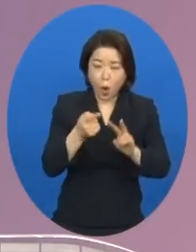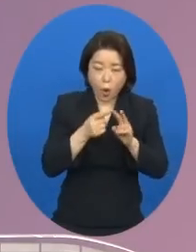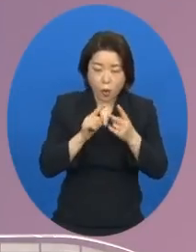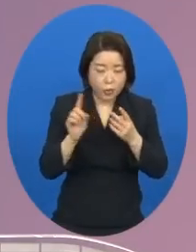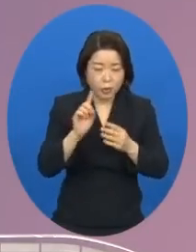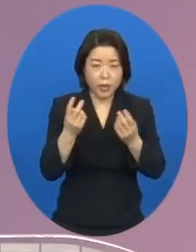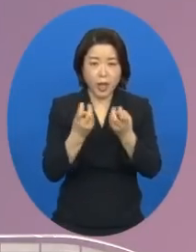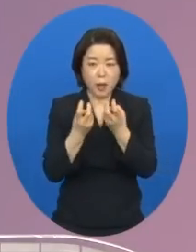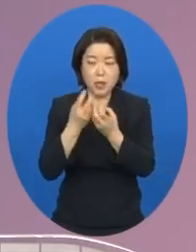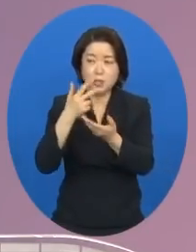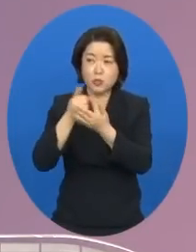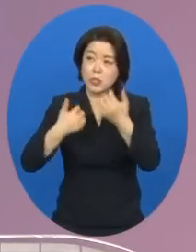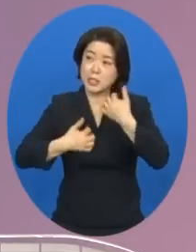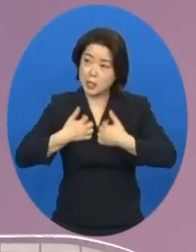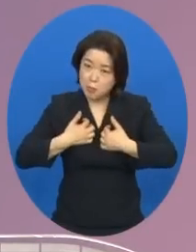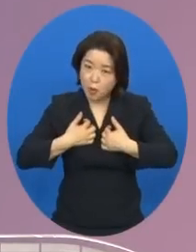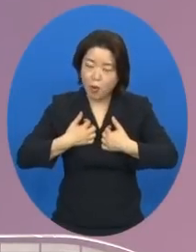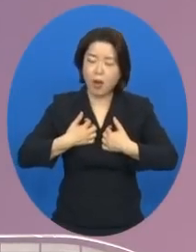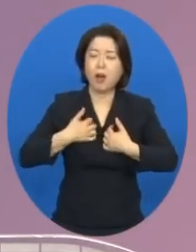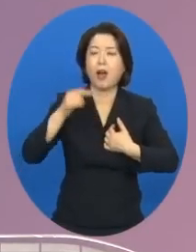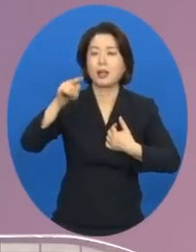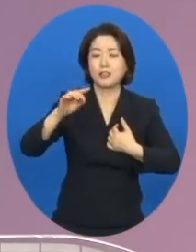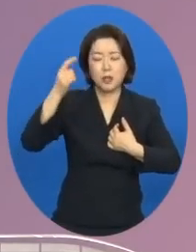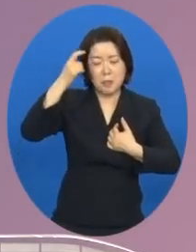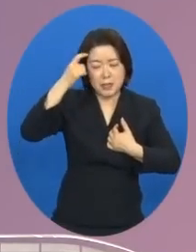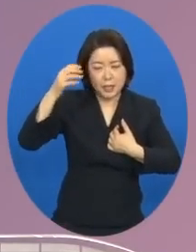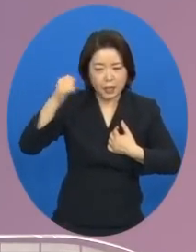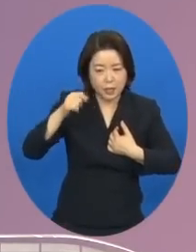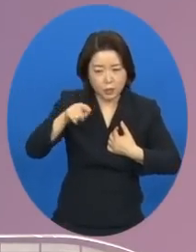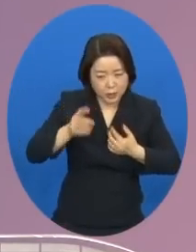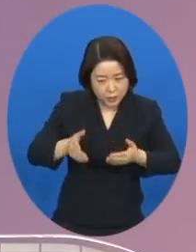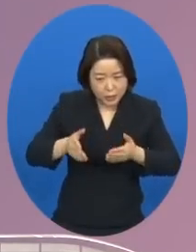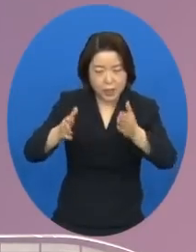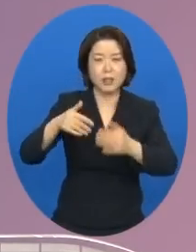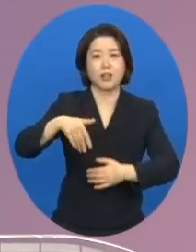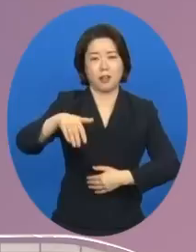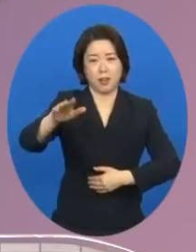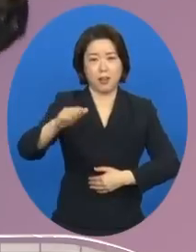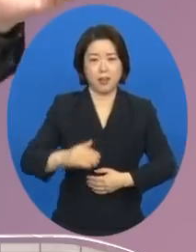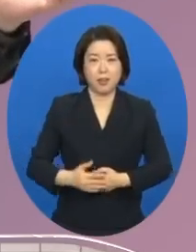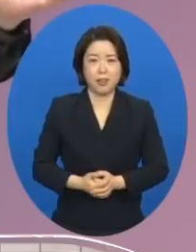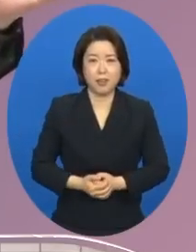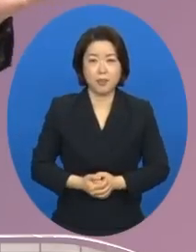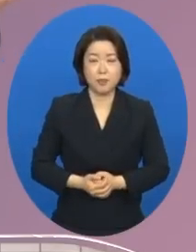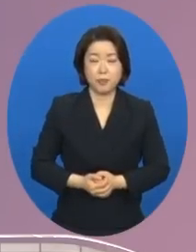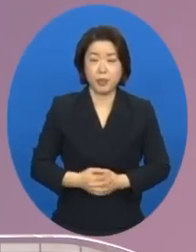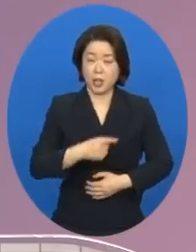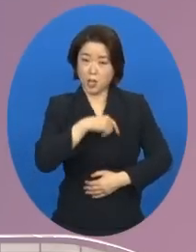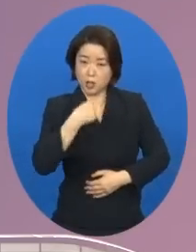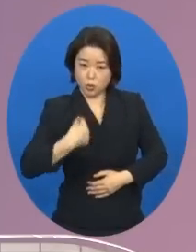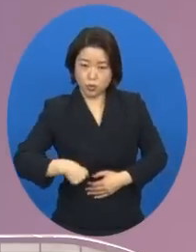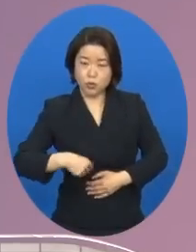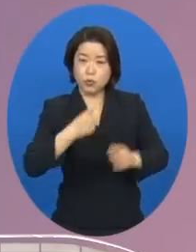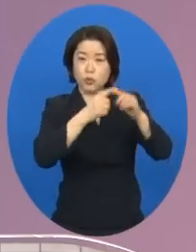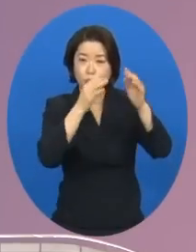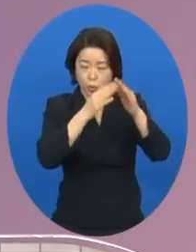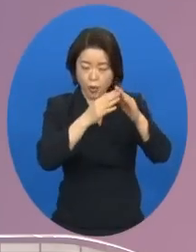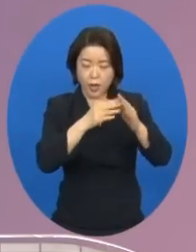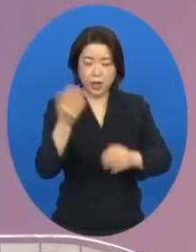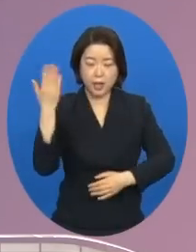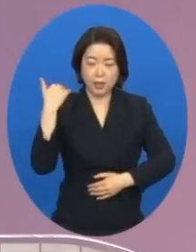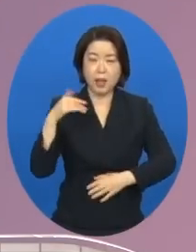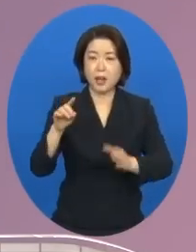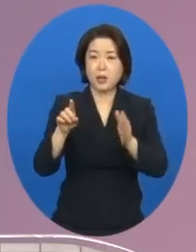주님이 기뻐하실까? 그 길만 가는 겁니다. 여러분, 중국 교회와 중국의 우리